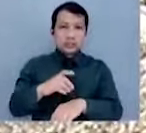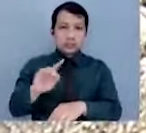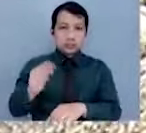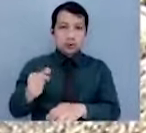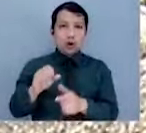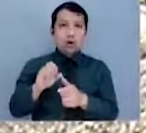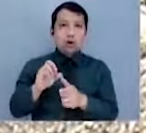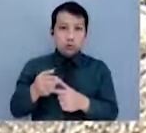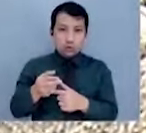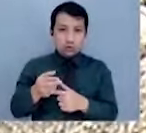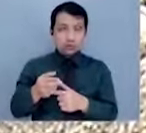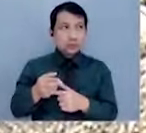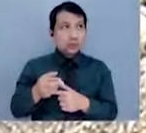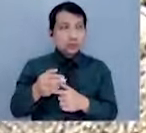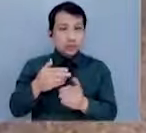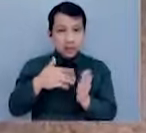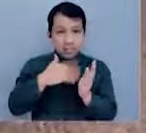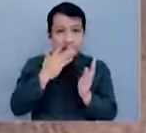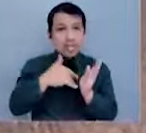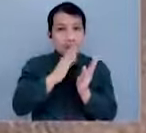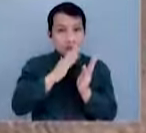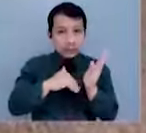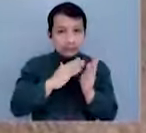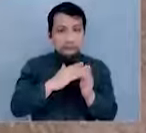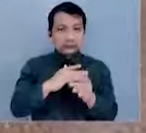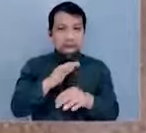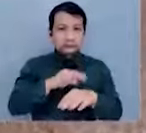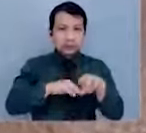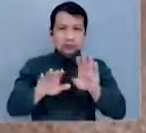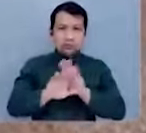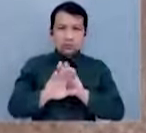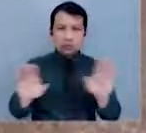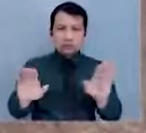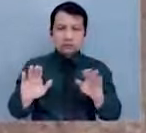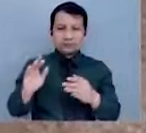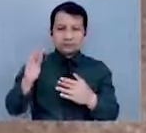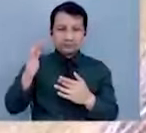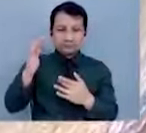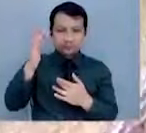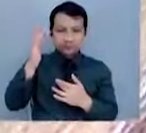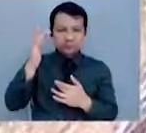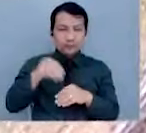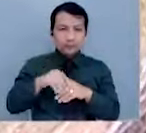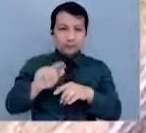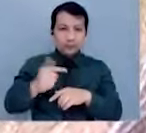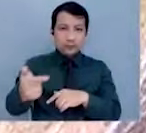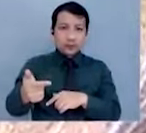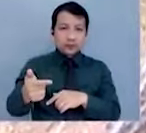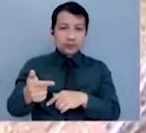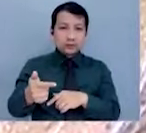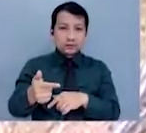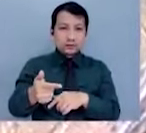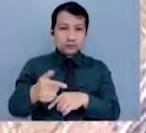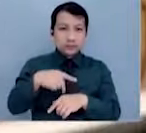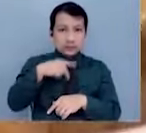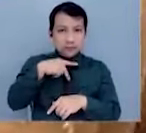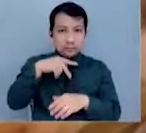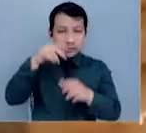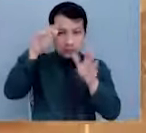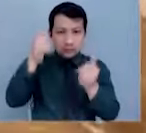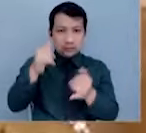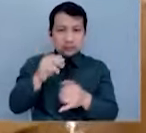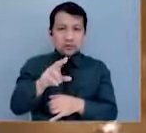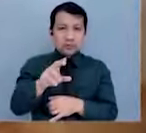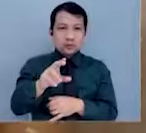kaya'y nalawayan o nadilaan ang inyong mga sugat. Wala pang naitatalang kaso ng rabies transmission mula sa mga baka, baboy o usa. Yun